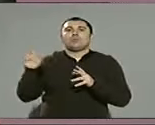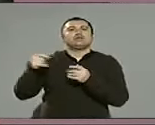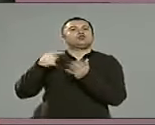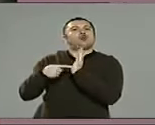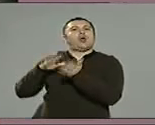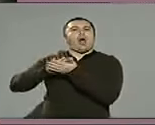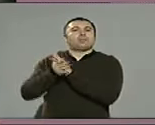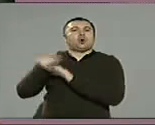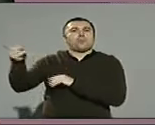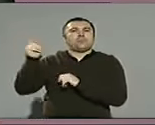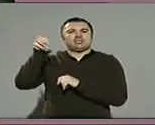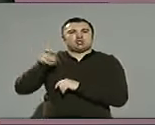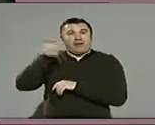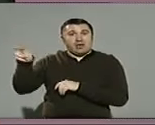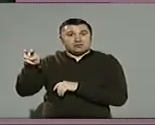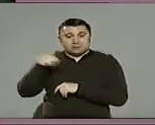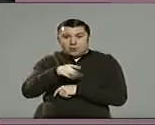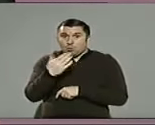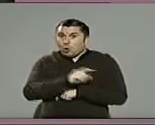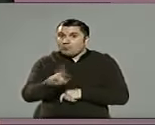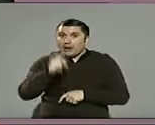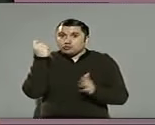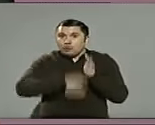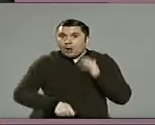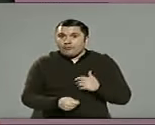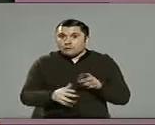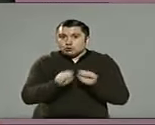jedweder Strafverfolgung geschützt werden sollen.